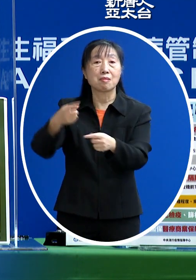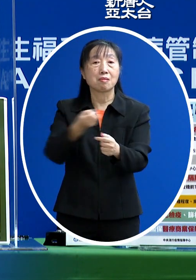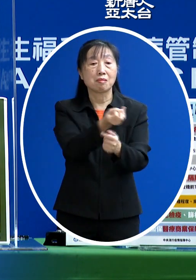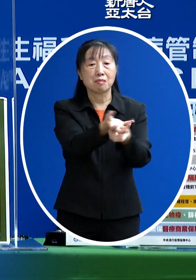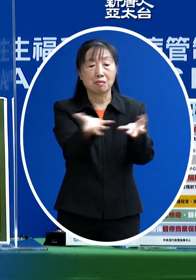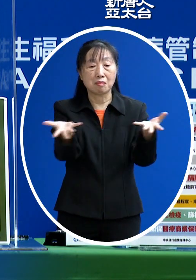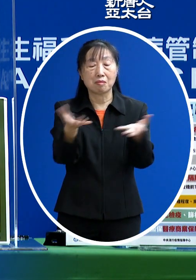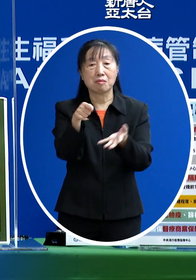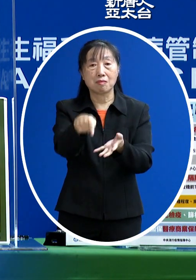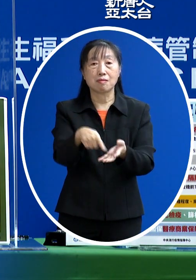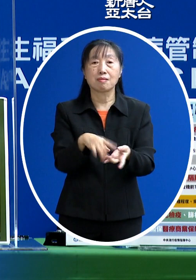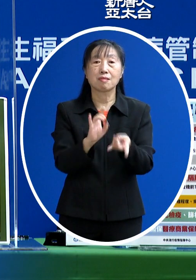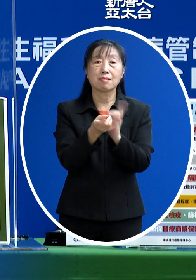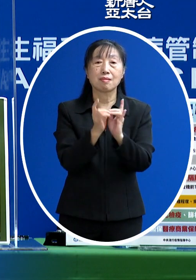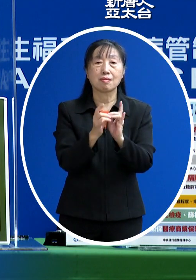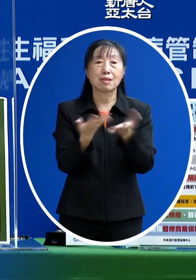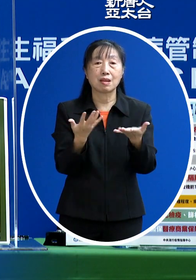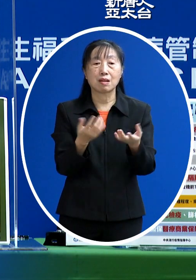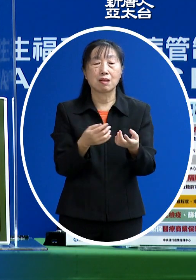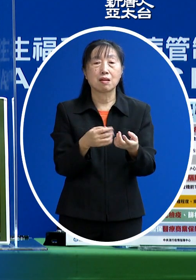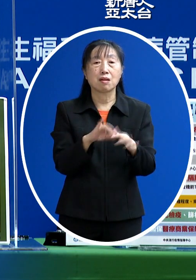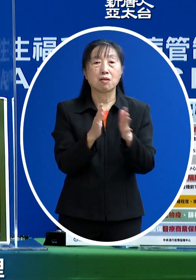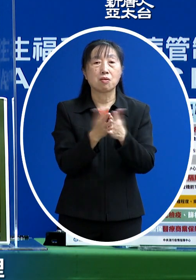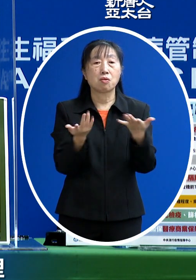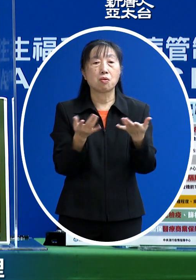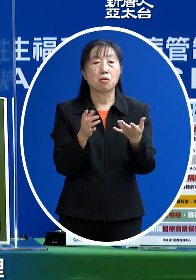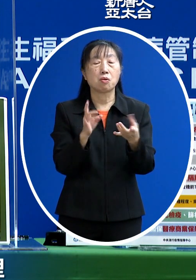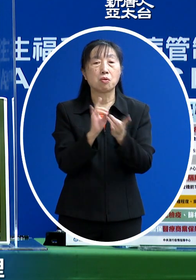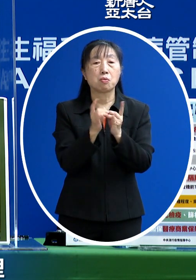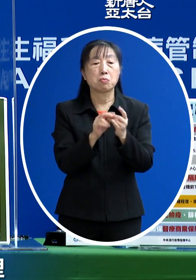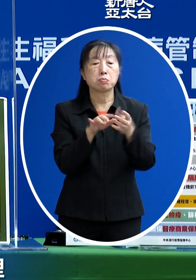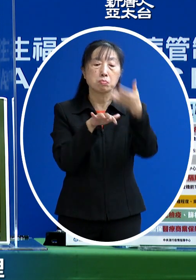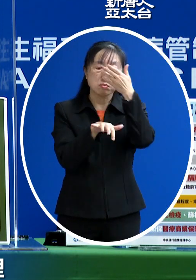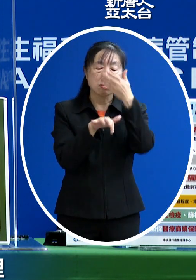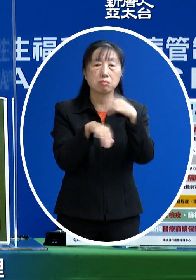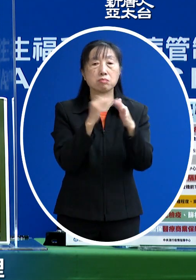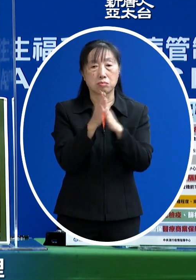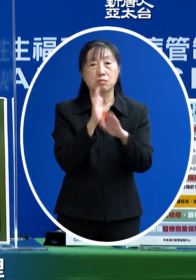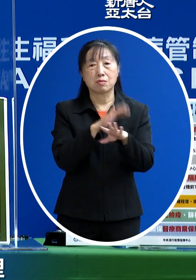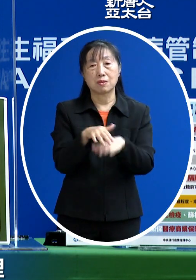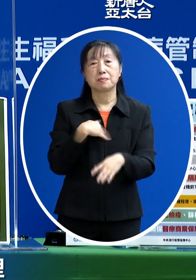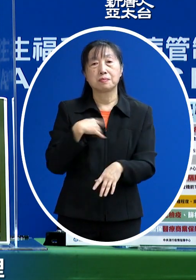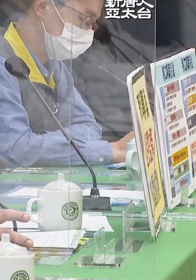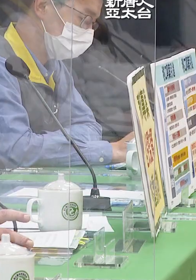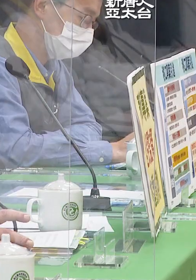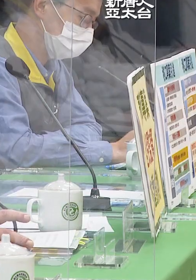个哈，要来做像各种的错字的话，那我们当然会让我们的法制组